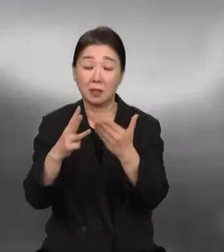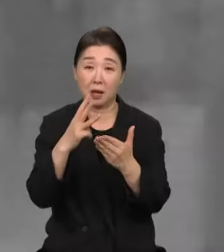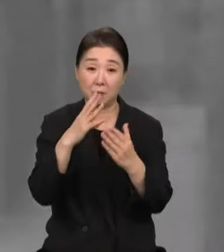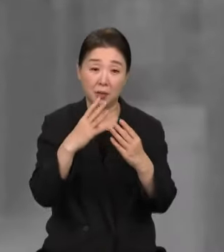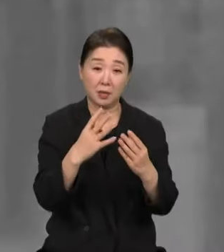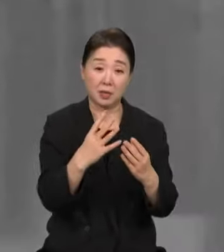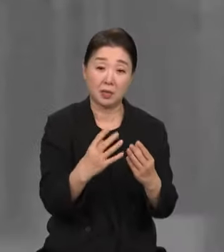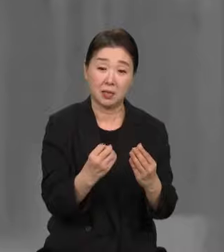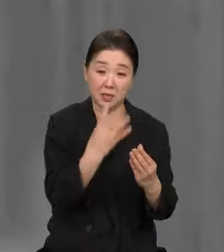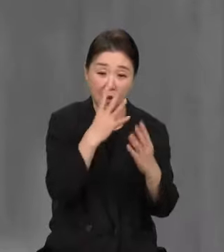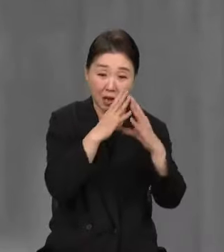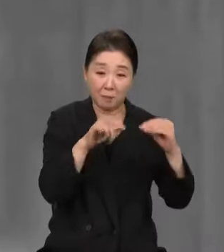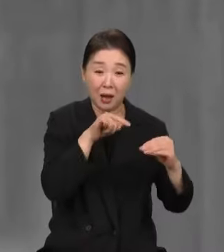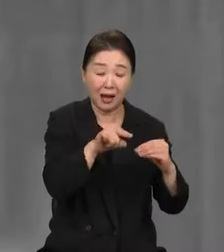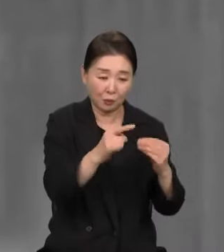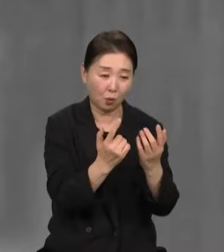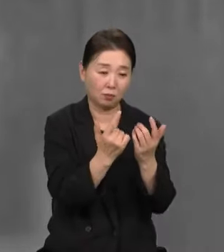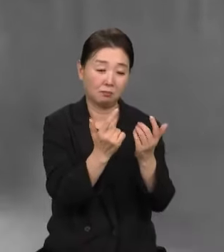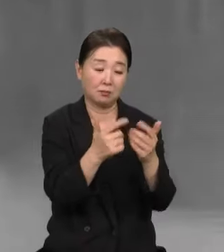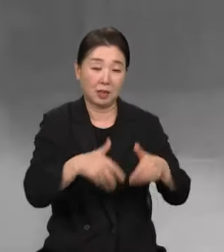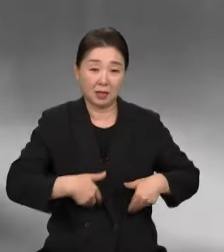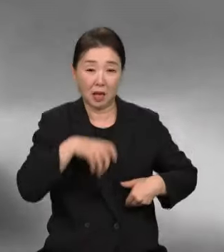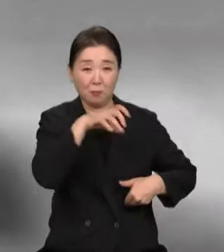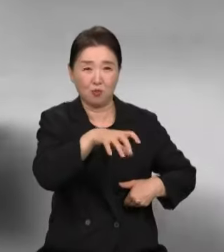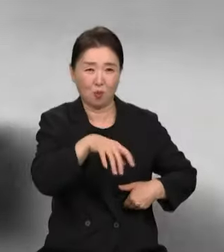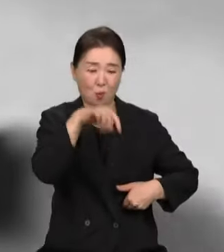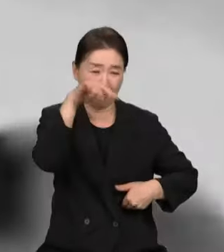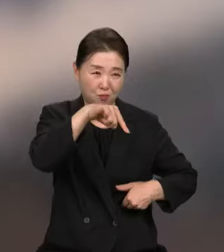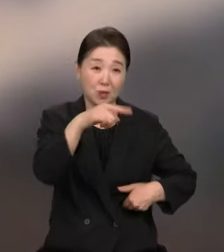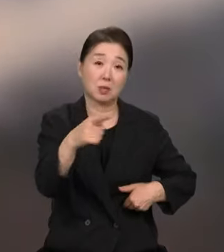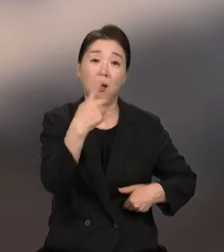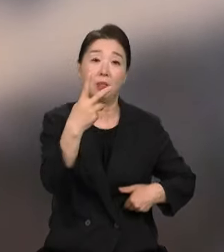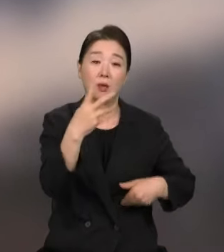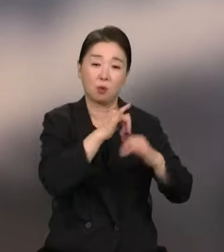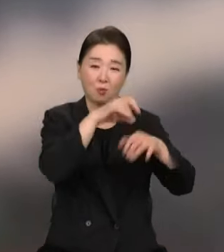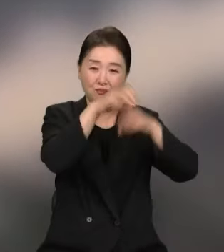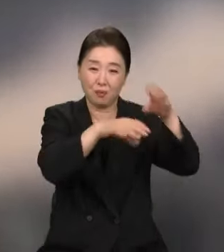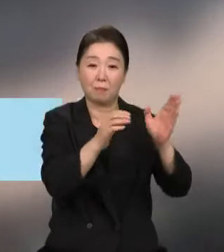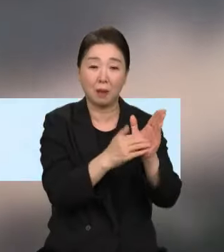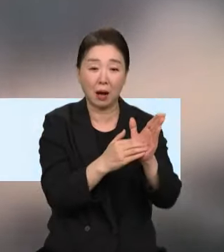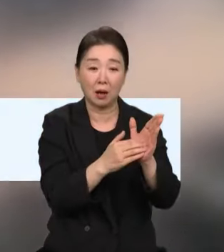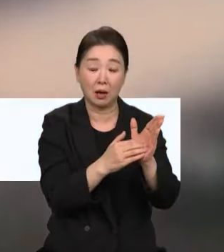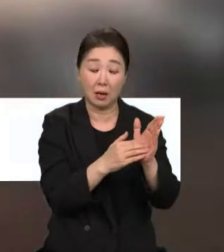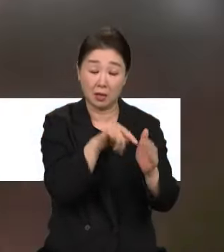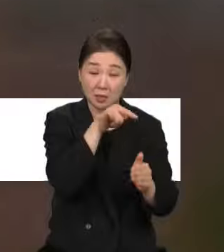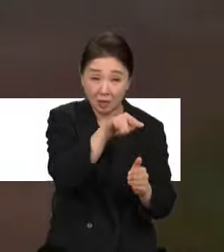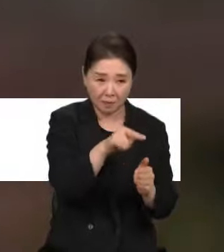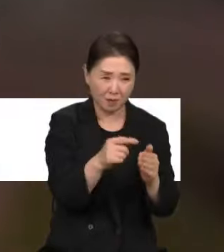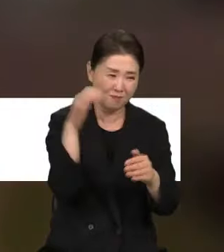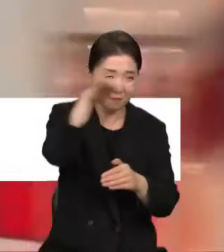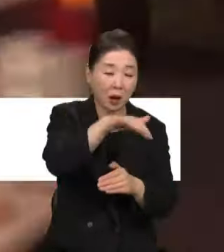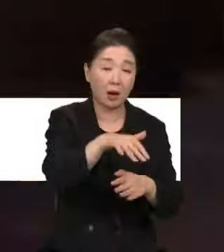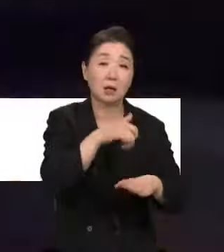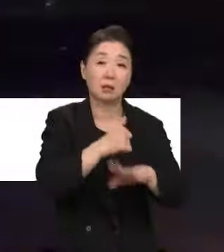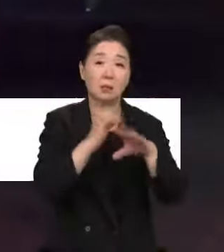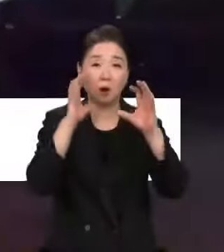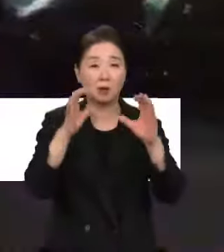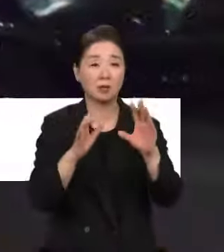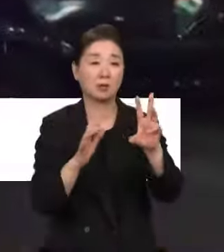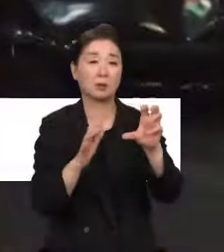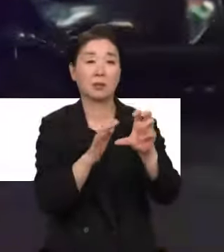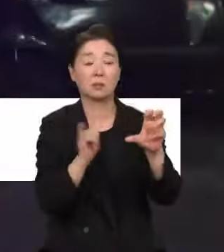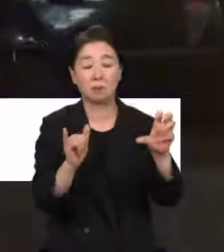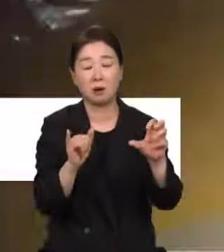헤라 시을 했다며 공한 영상입니다 레바 보건부는이 공습으로 어린이 35명과